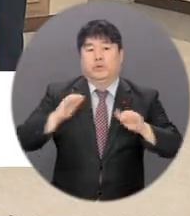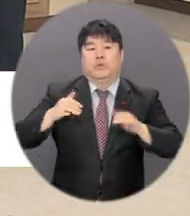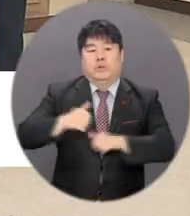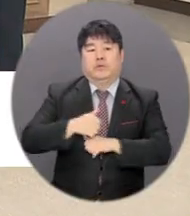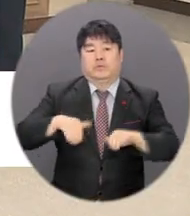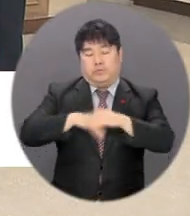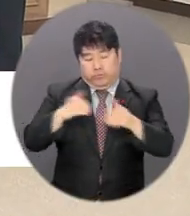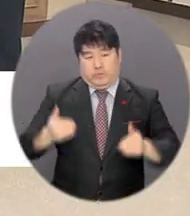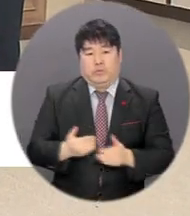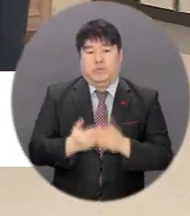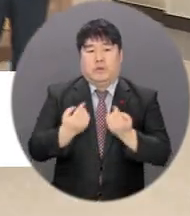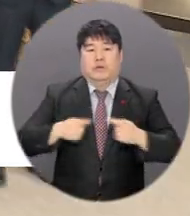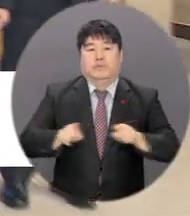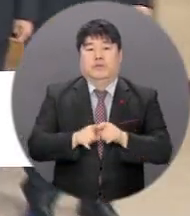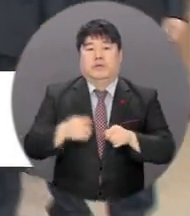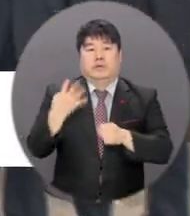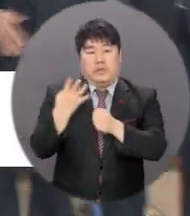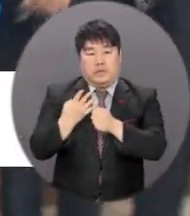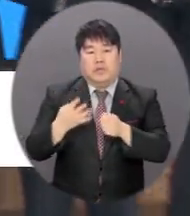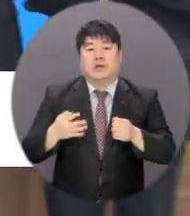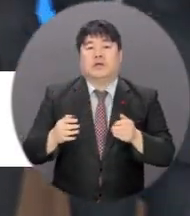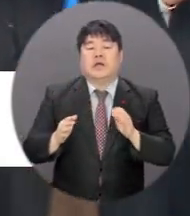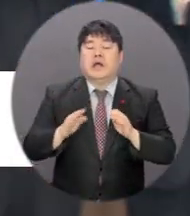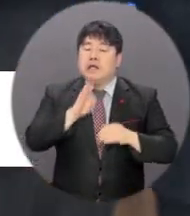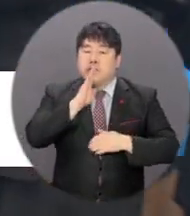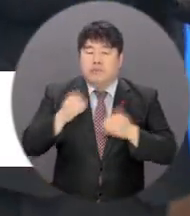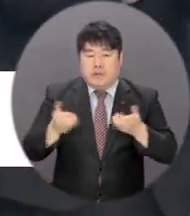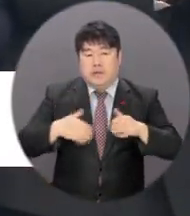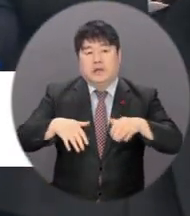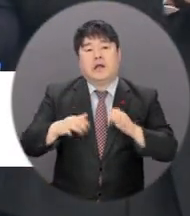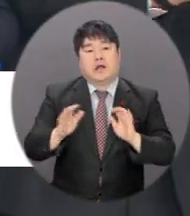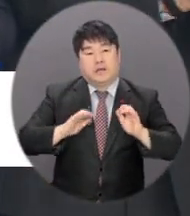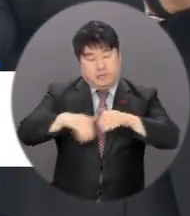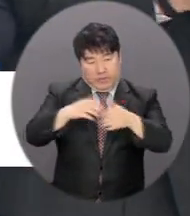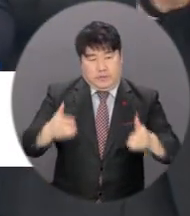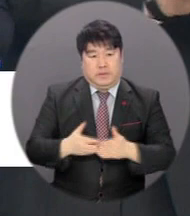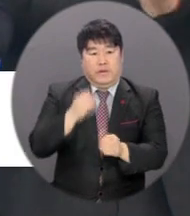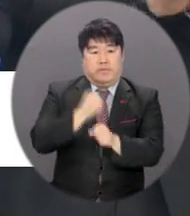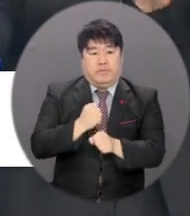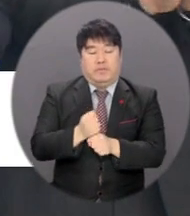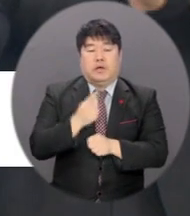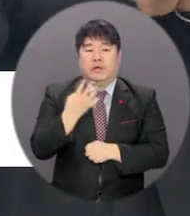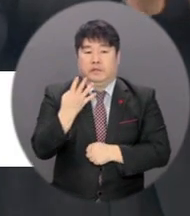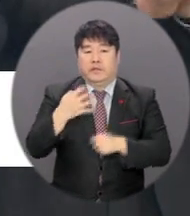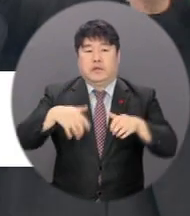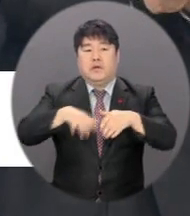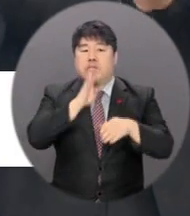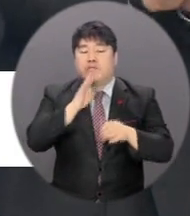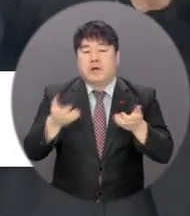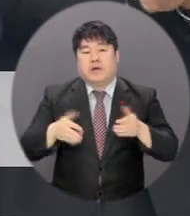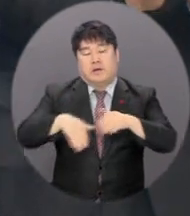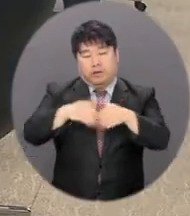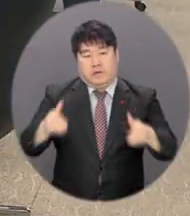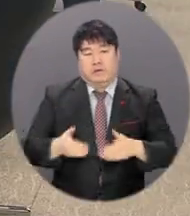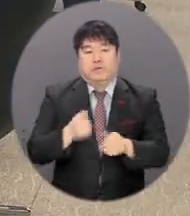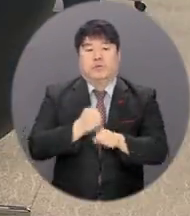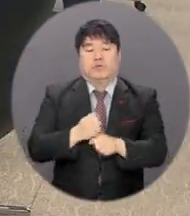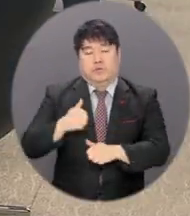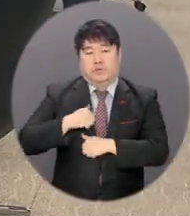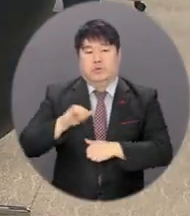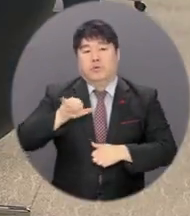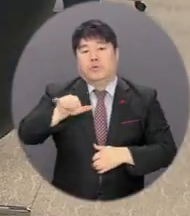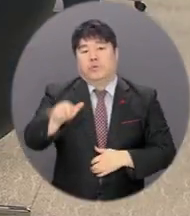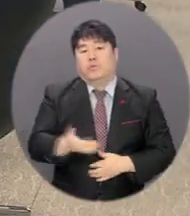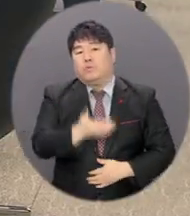함께 사자 실무협의체를 꾸리는 데 합의했습니다. 이 사자 실무협의체는 광주 군공항이 옮겨가는 지역의